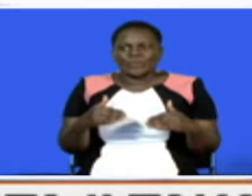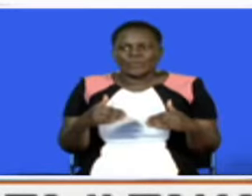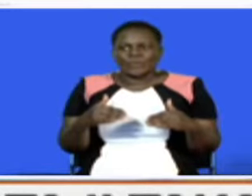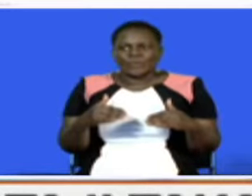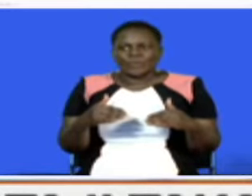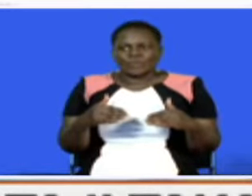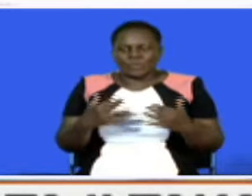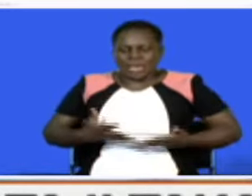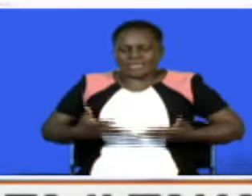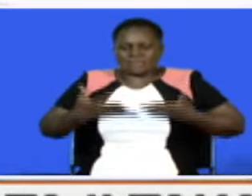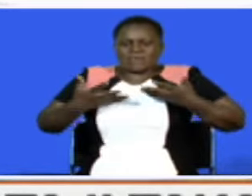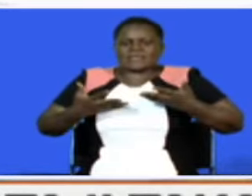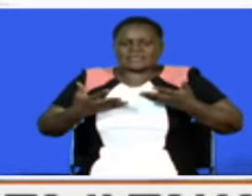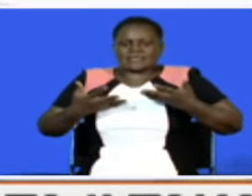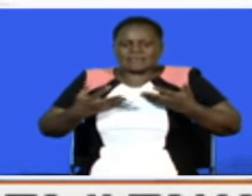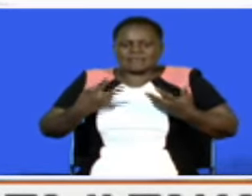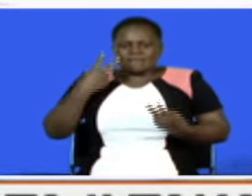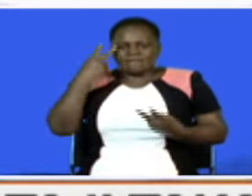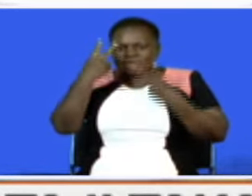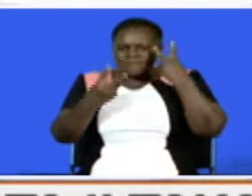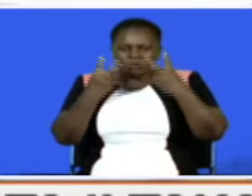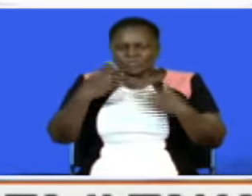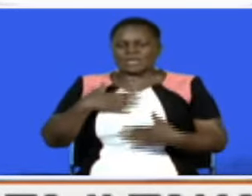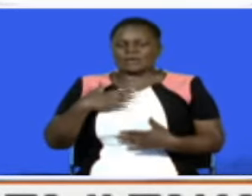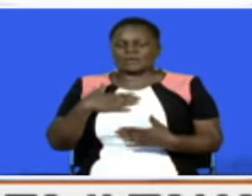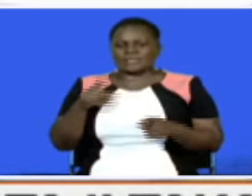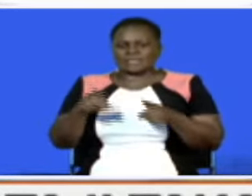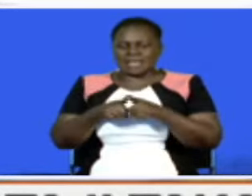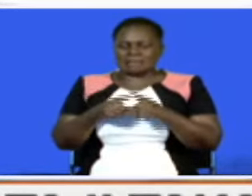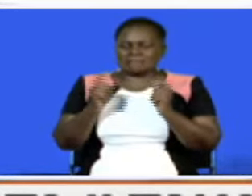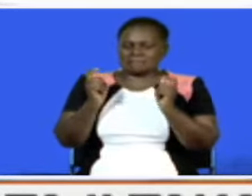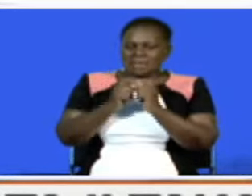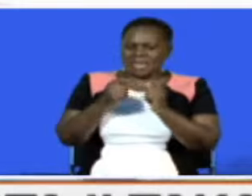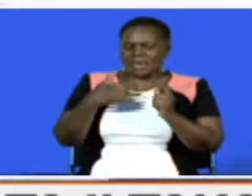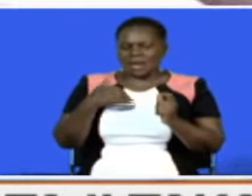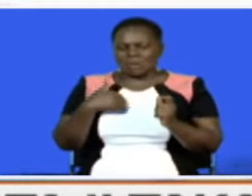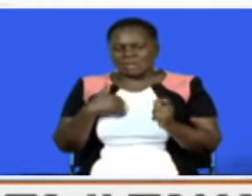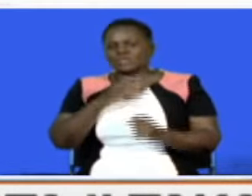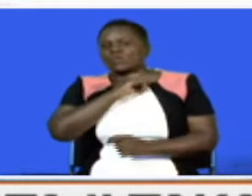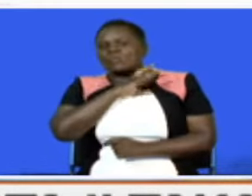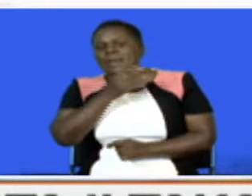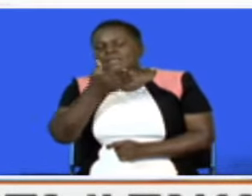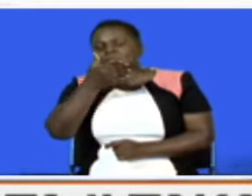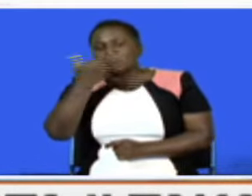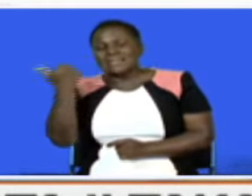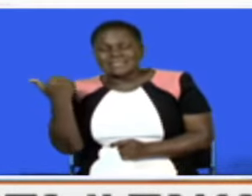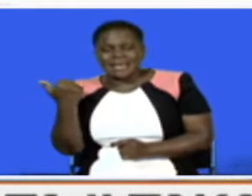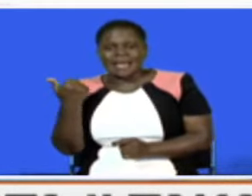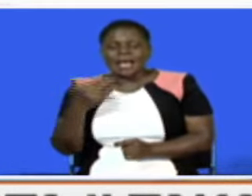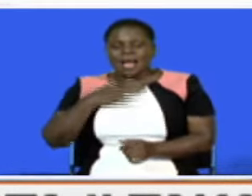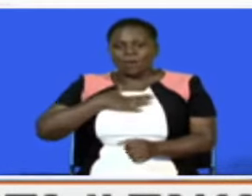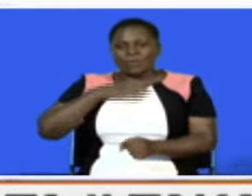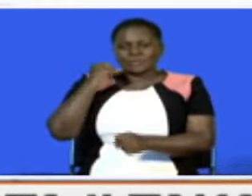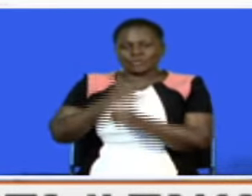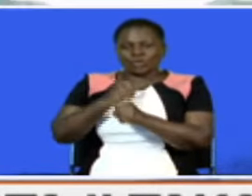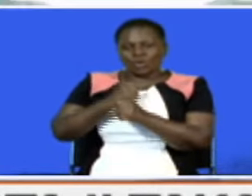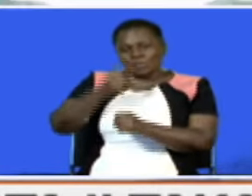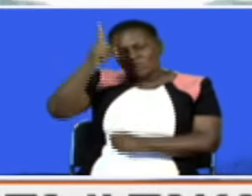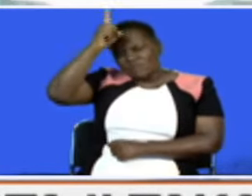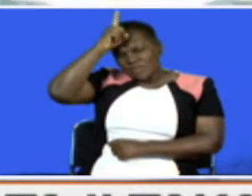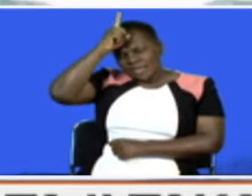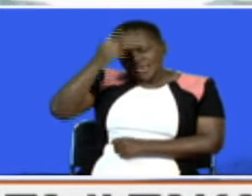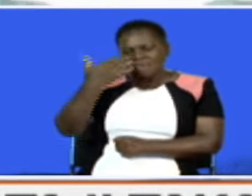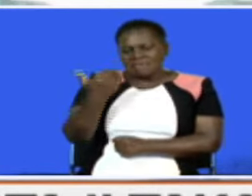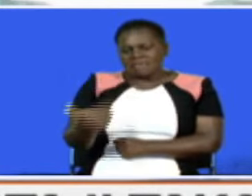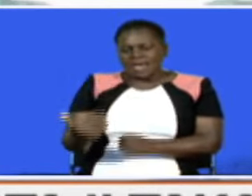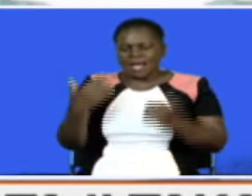kuexpress views zetu na our grievances na kuboresha zaidi kazi zetu kule mashinani. These